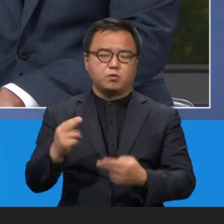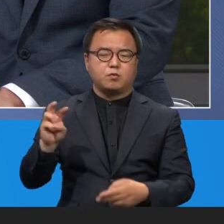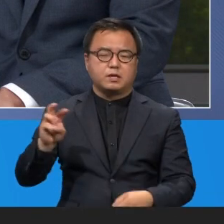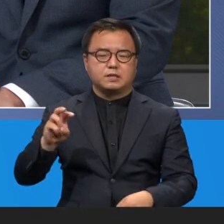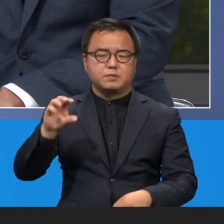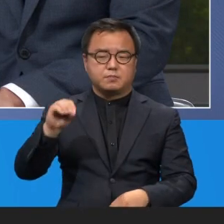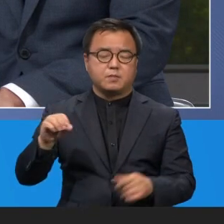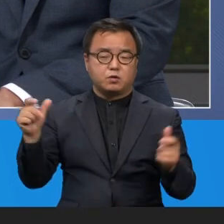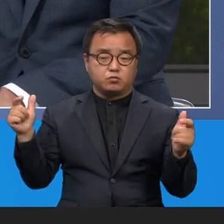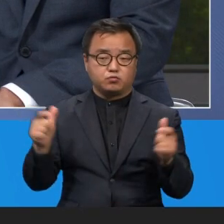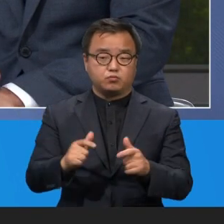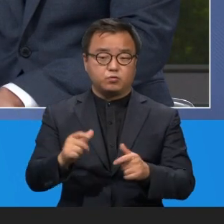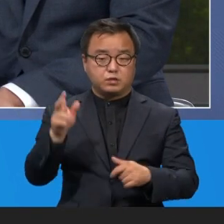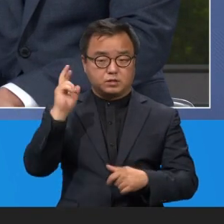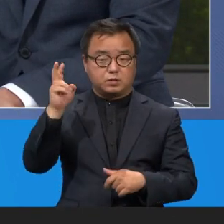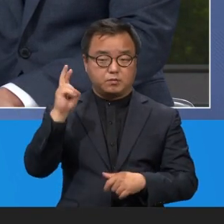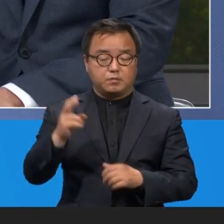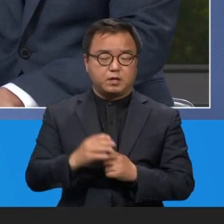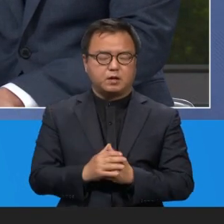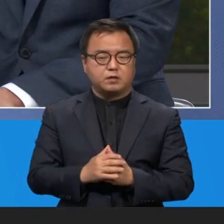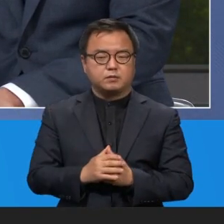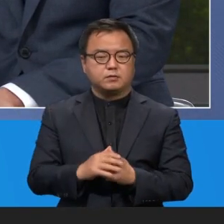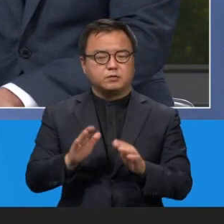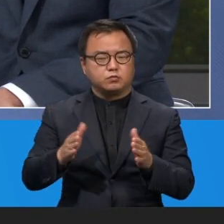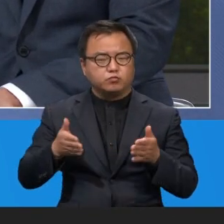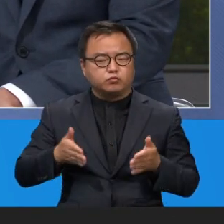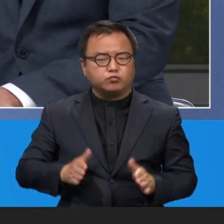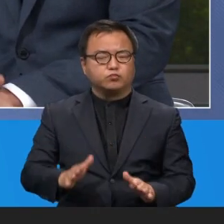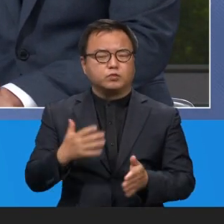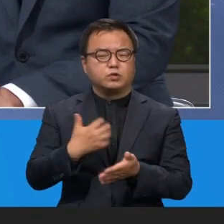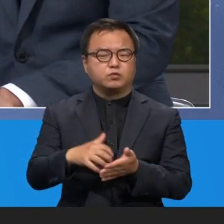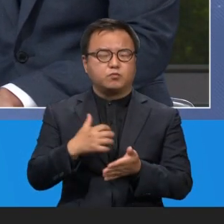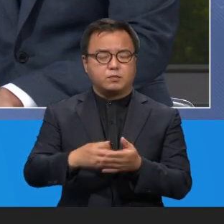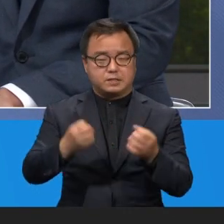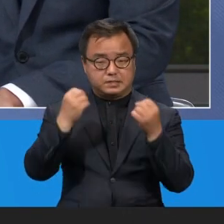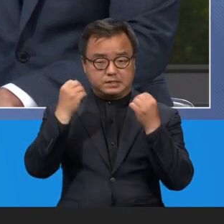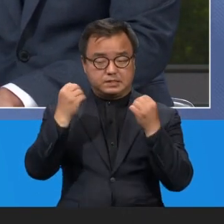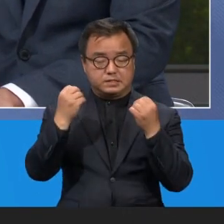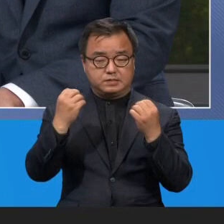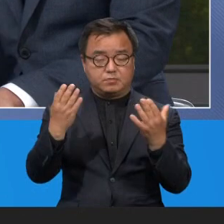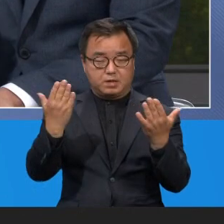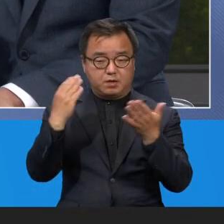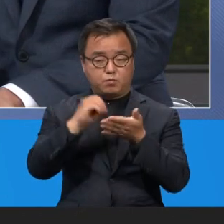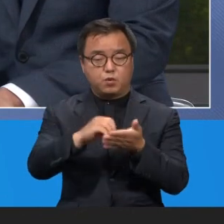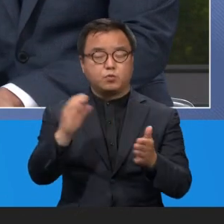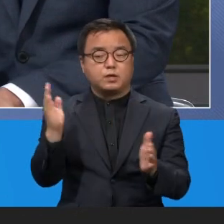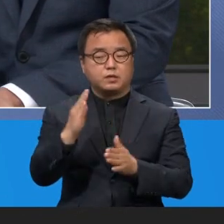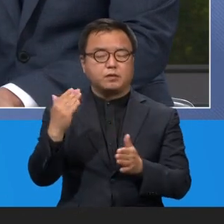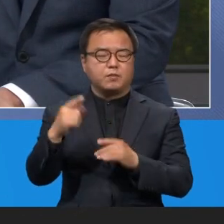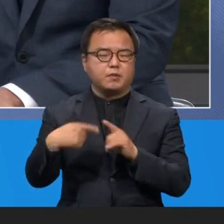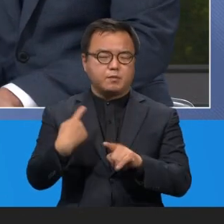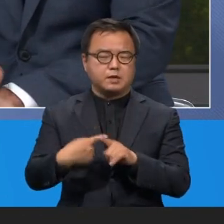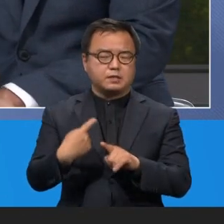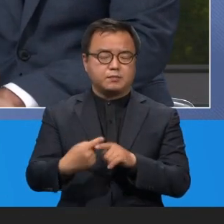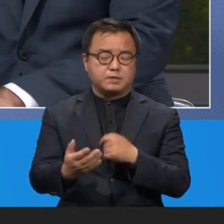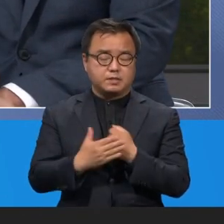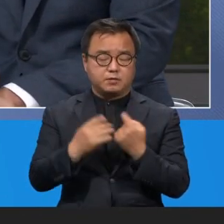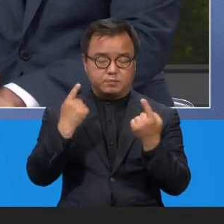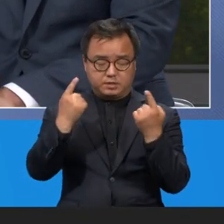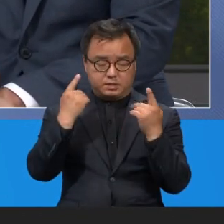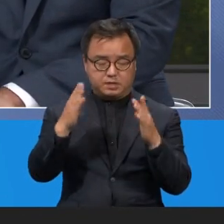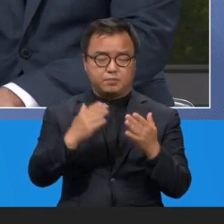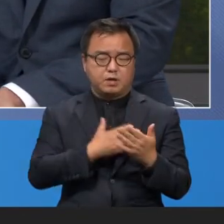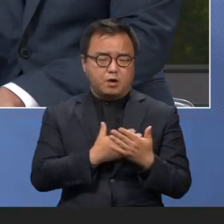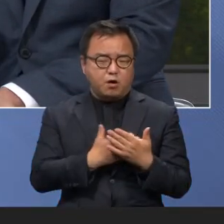거라는 분석도 있습니다 예 그런데 출생아 수가 곧 신입생 술후 연결되는 만큼 대학들의 긴장감도 높아지고 있는데요